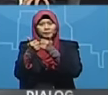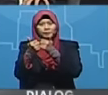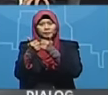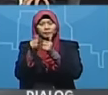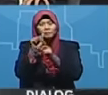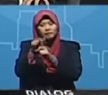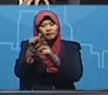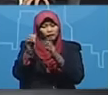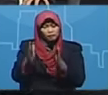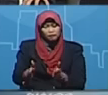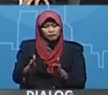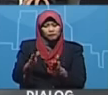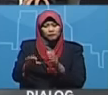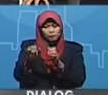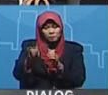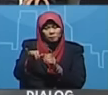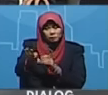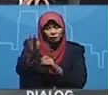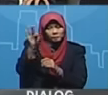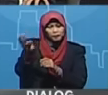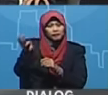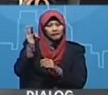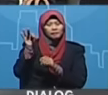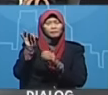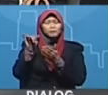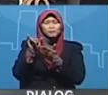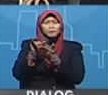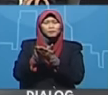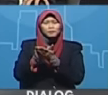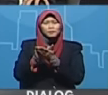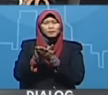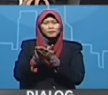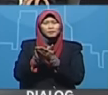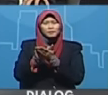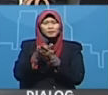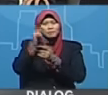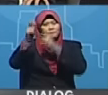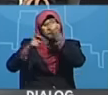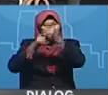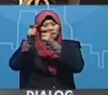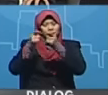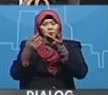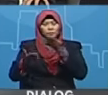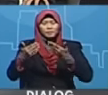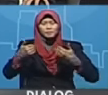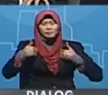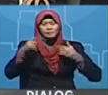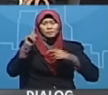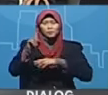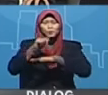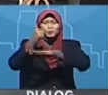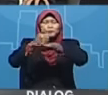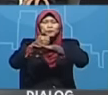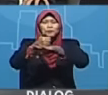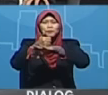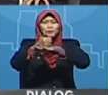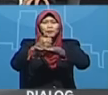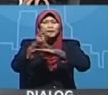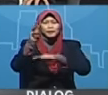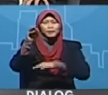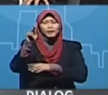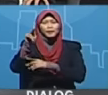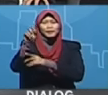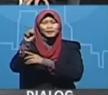perlu memilih agensi mana yang harus dituju. Jadi mungkinkah akan ada satu badan, iaitu sendiri, mungkin MKSU